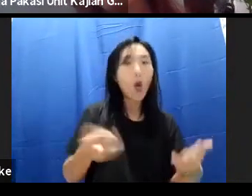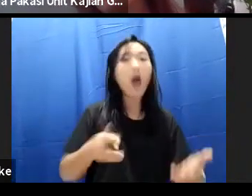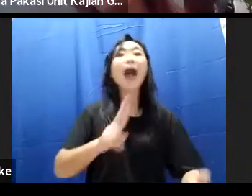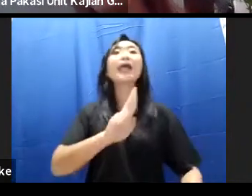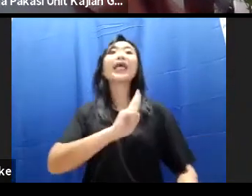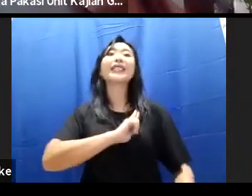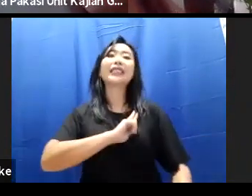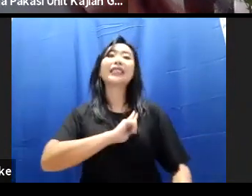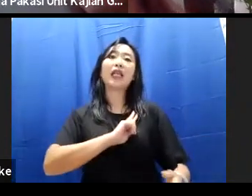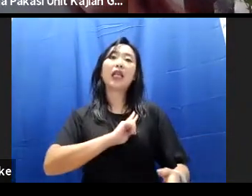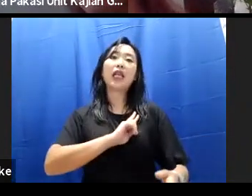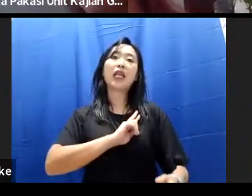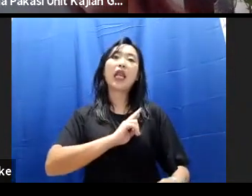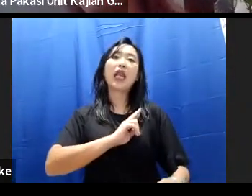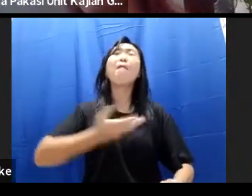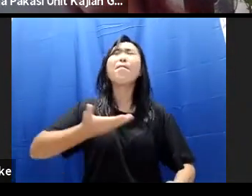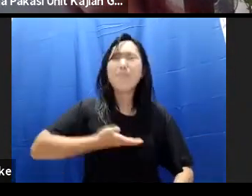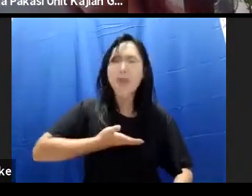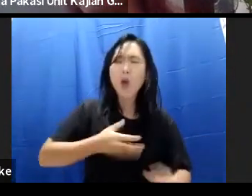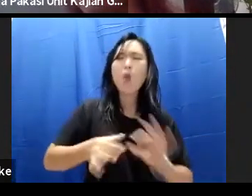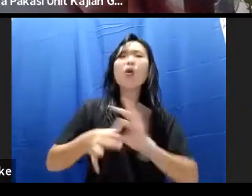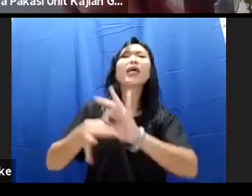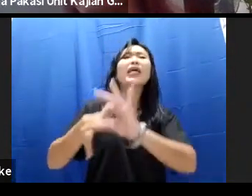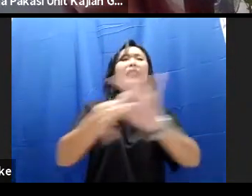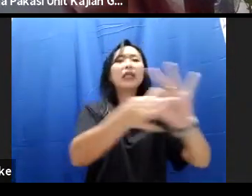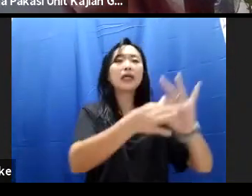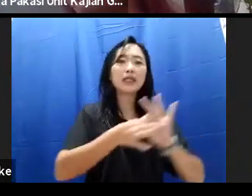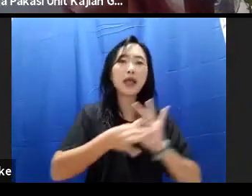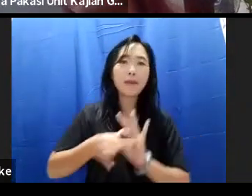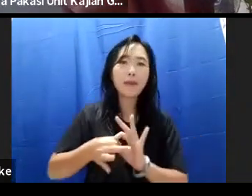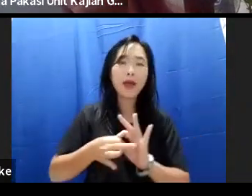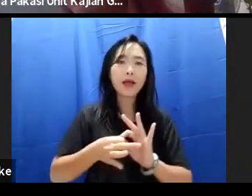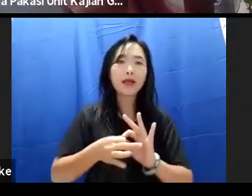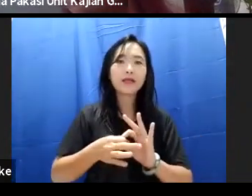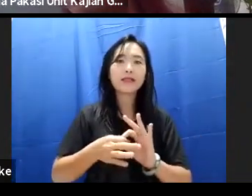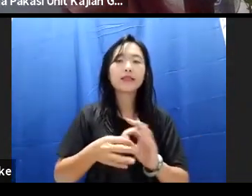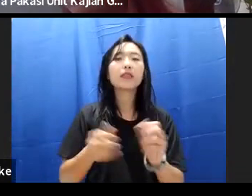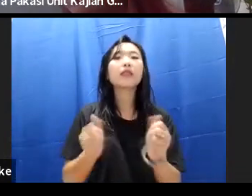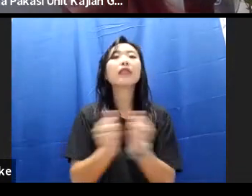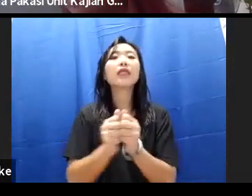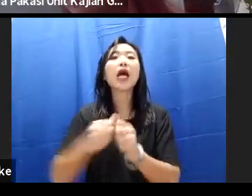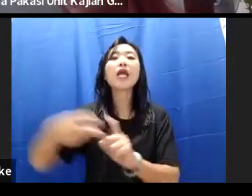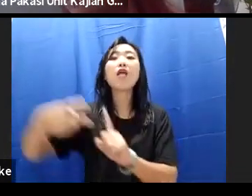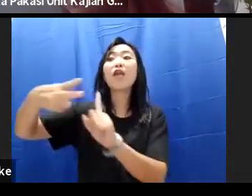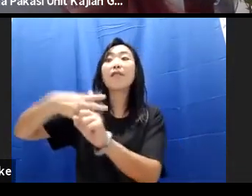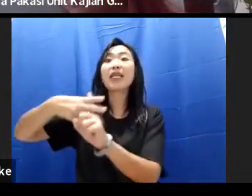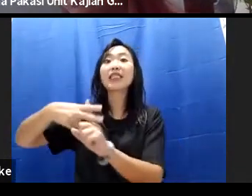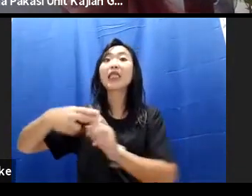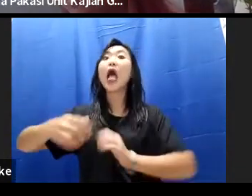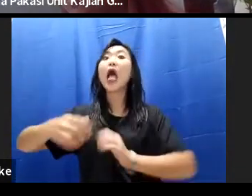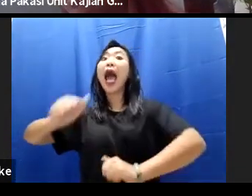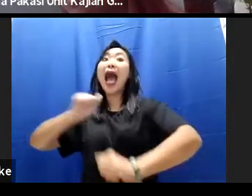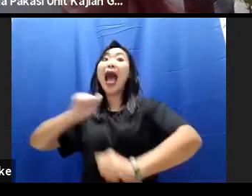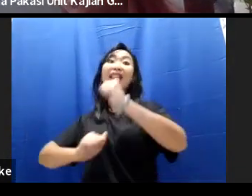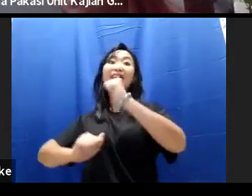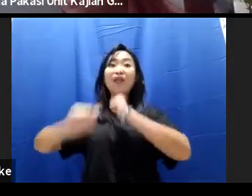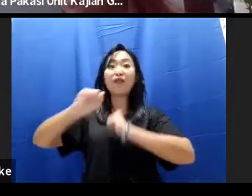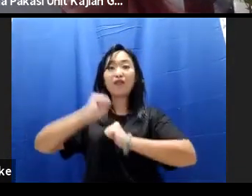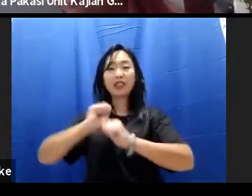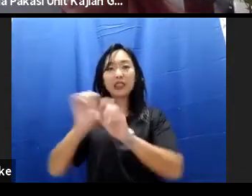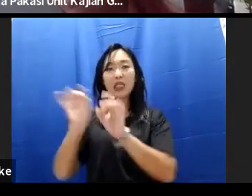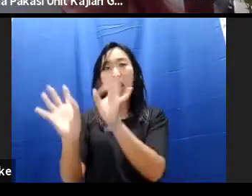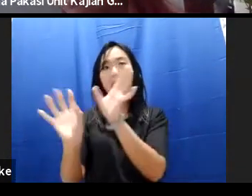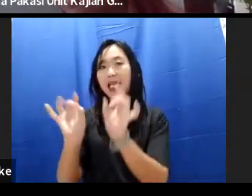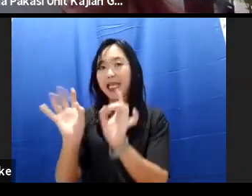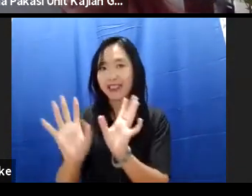dengan feminist yang berada di berbasis di LSM misalnya, di akar rumput gitu ya. Karena memang biasanya feminist